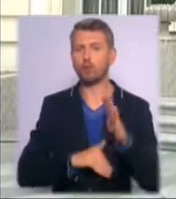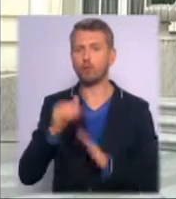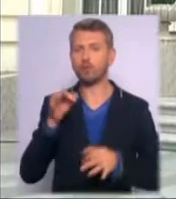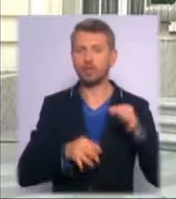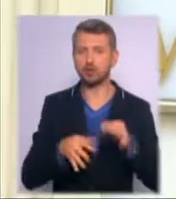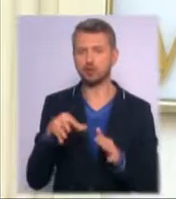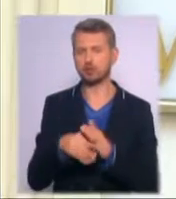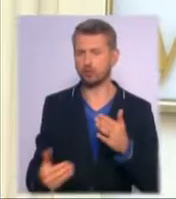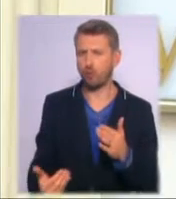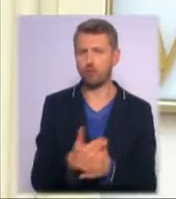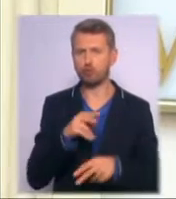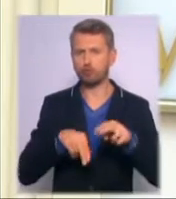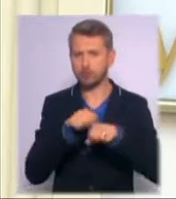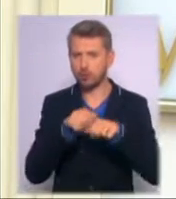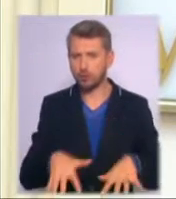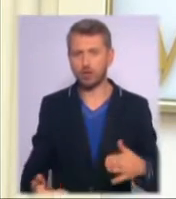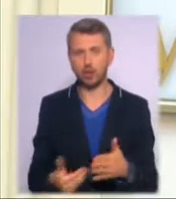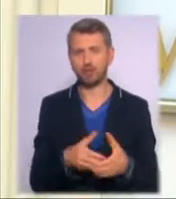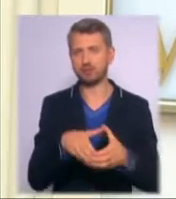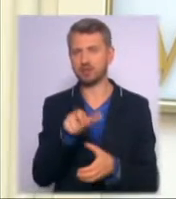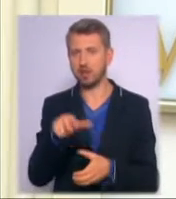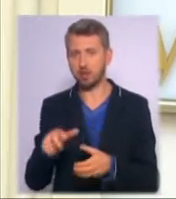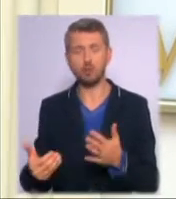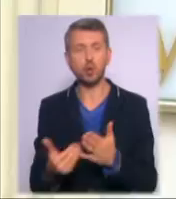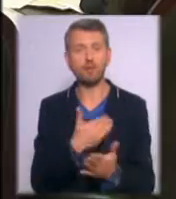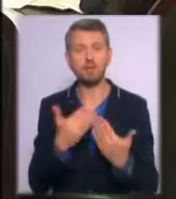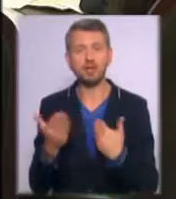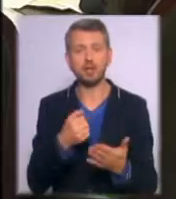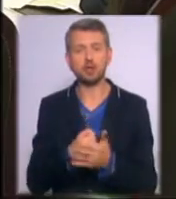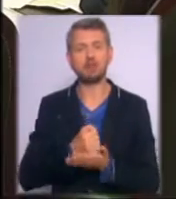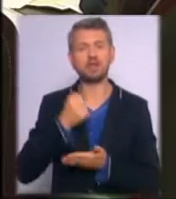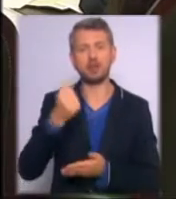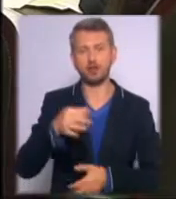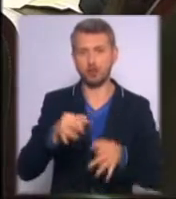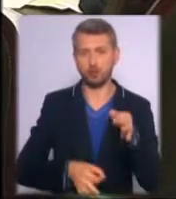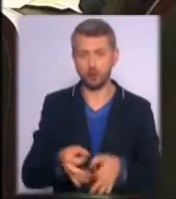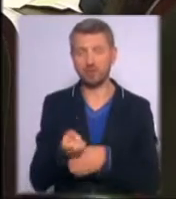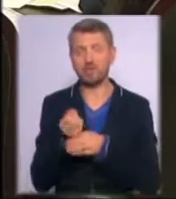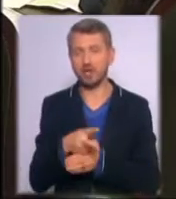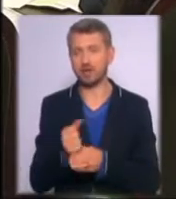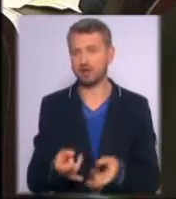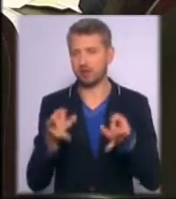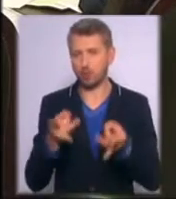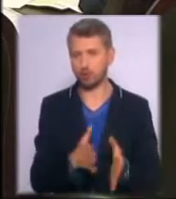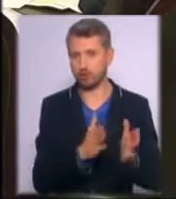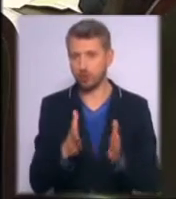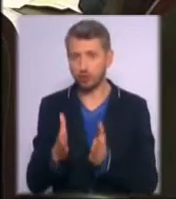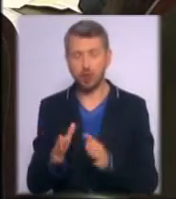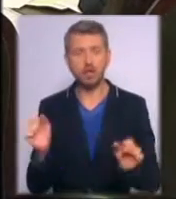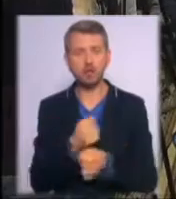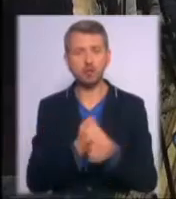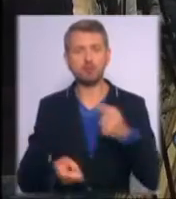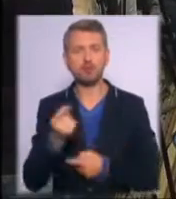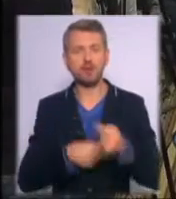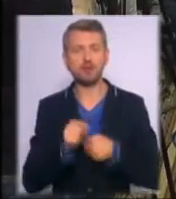новою структурою і новим складом, а також новий підхід до призначення людей у мантіях, звільнення їх за спрощеною процедурою і неможливість повернення тих, кого